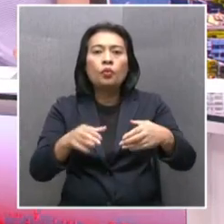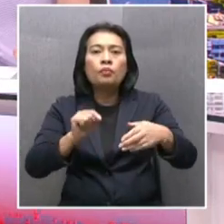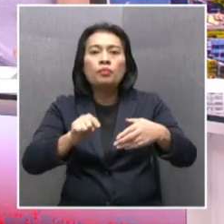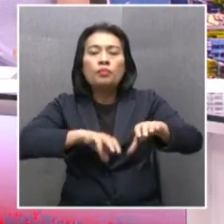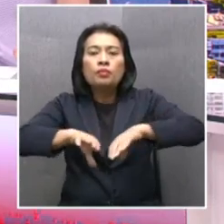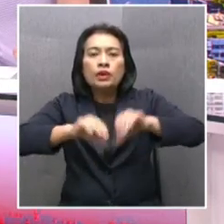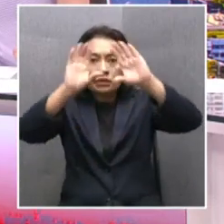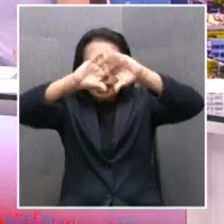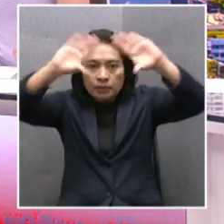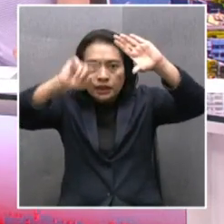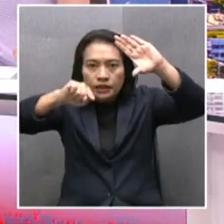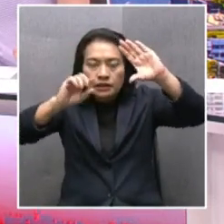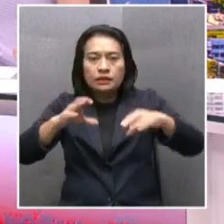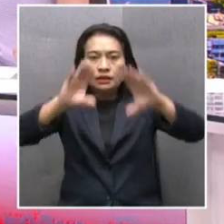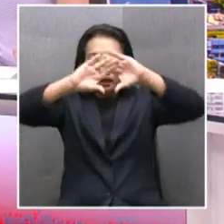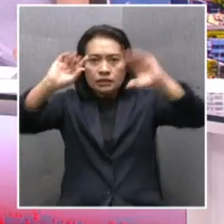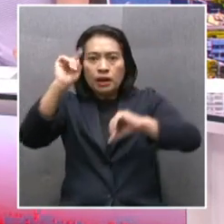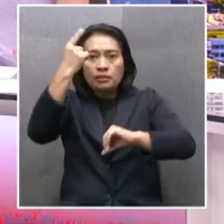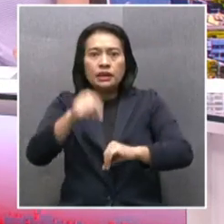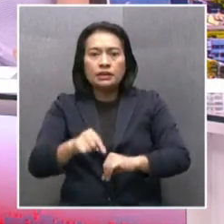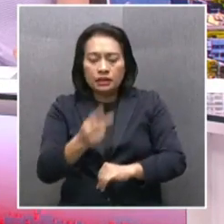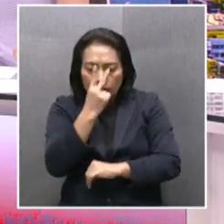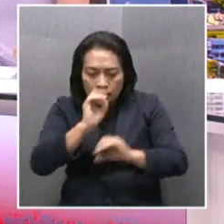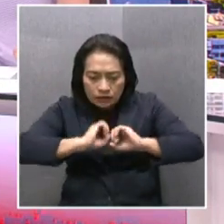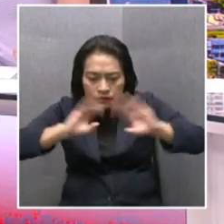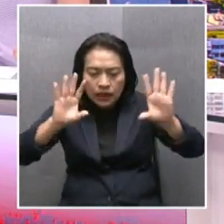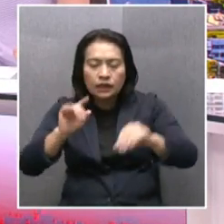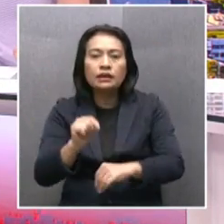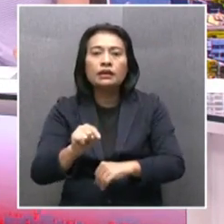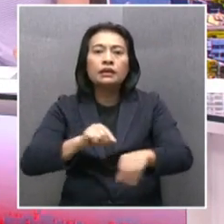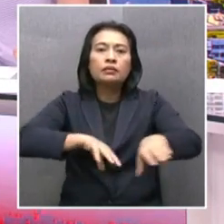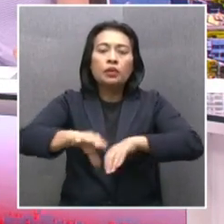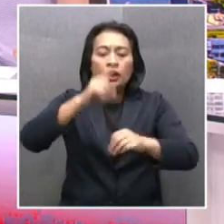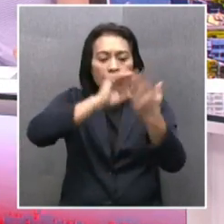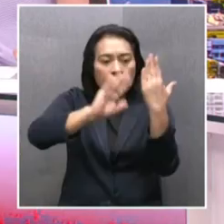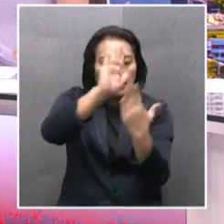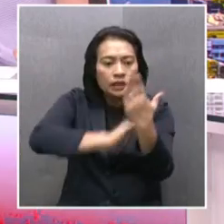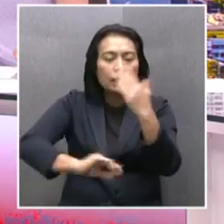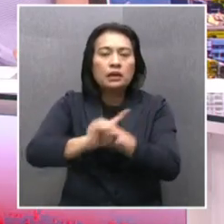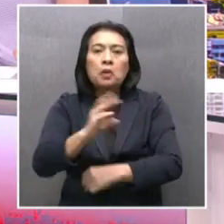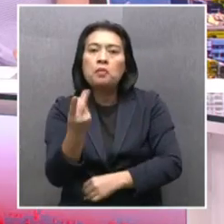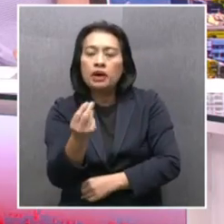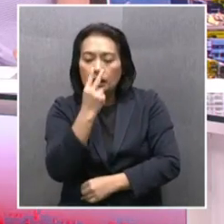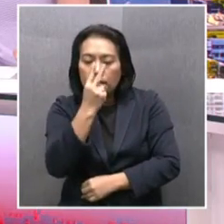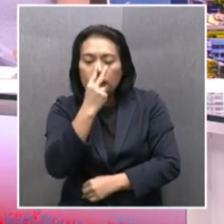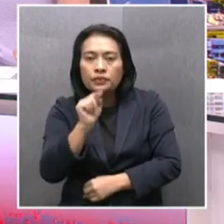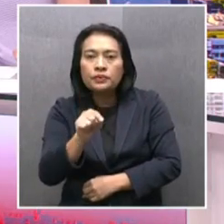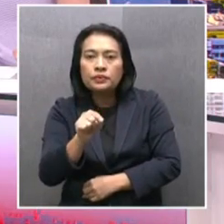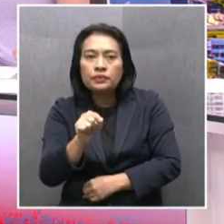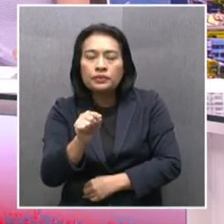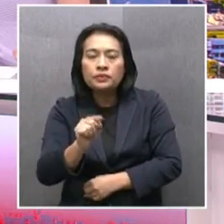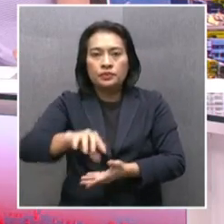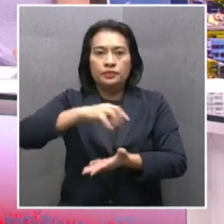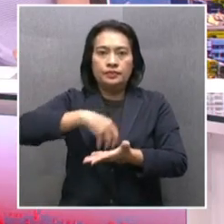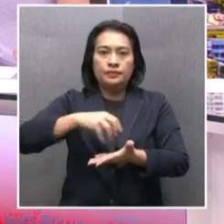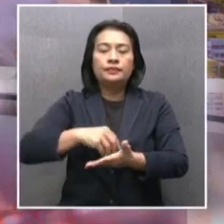จะเห็นภาพอย่างชัดเจนเนี่ยเมื่อไหร่จะเข้ามาบริหารประเทศตอนไหนวันไหนนะไปติดตามหาคำตอบพร้อมกันจากรายง